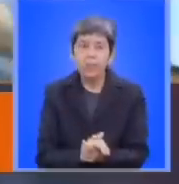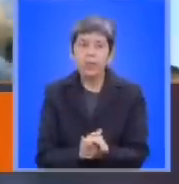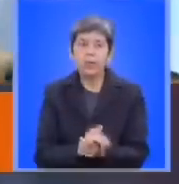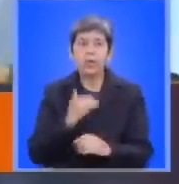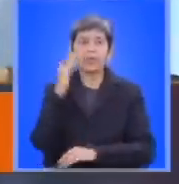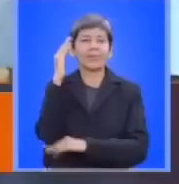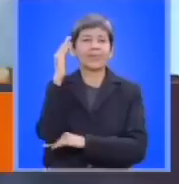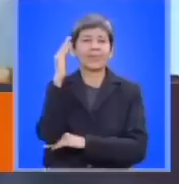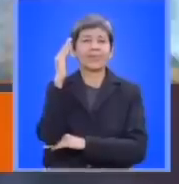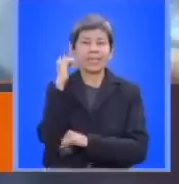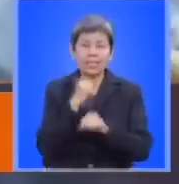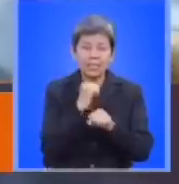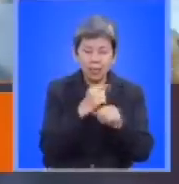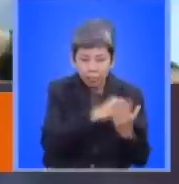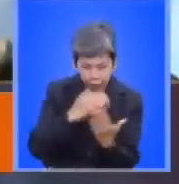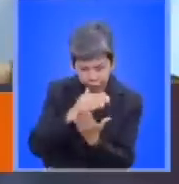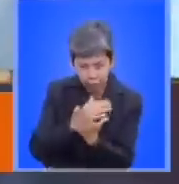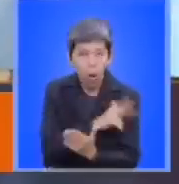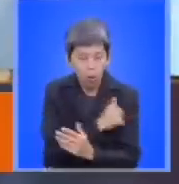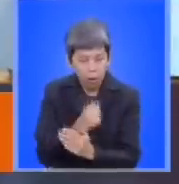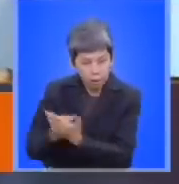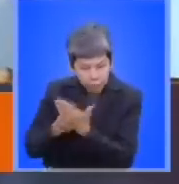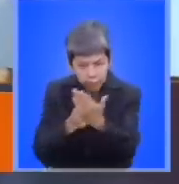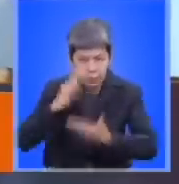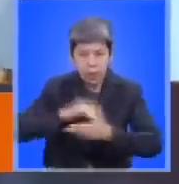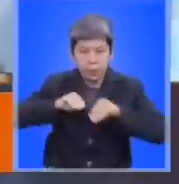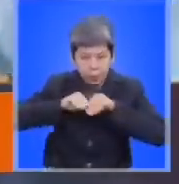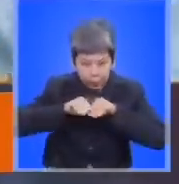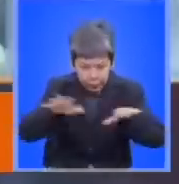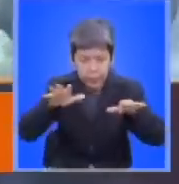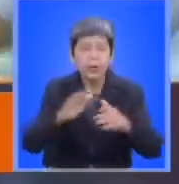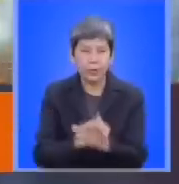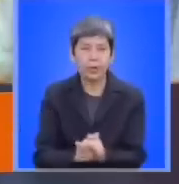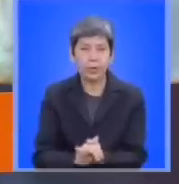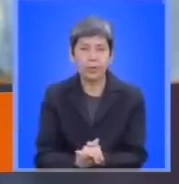ราชวิถีเขียนเนี่ยเป็นเคสรีพอร์ตและตอนนี้คุณหมอก็กำลังส่งไปตีพิมพ์ที่ต่างประเทศนะครับ